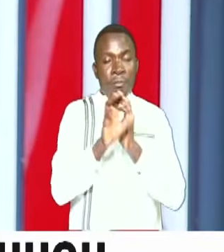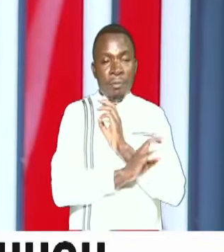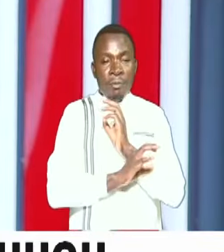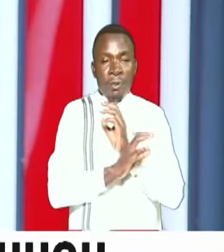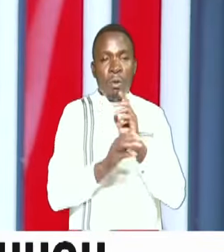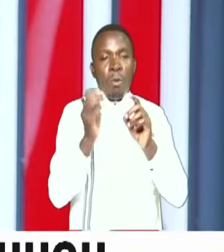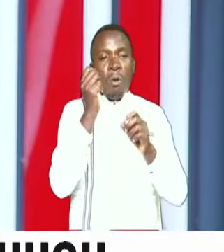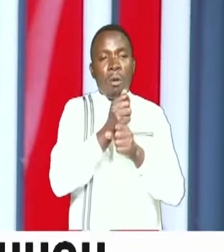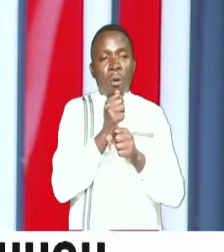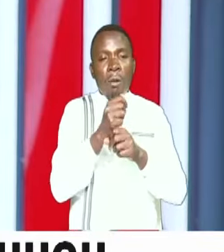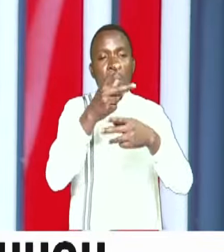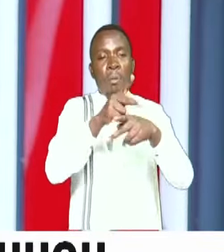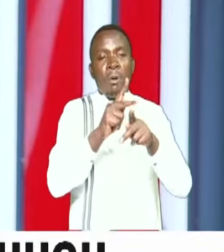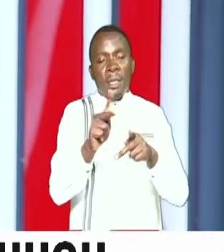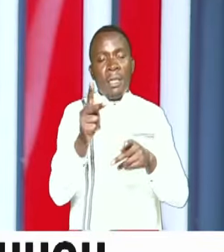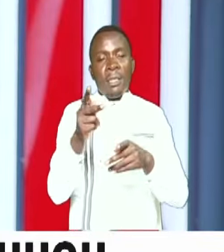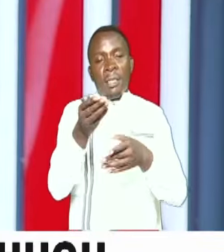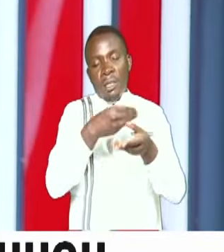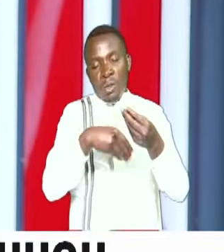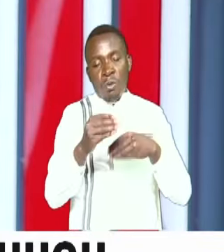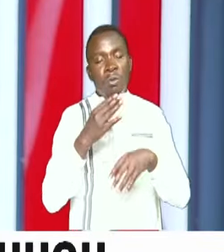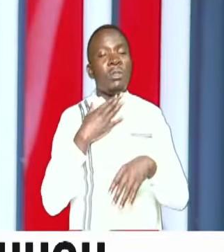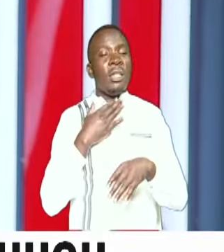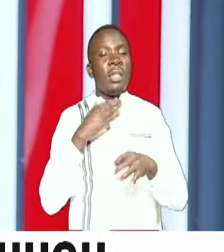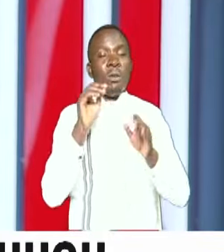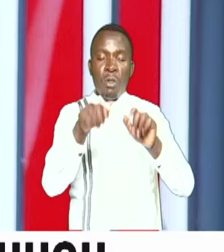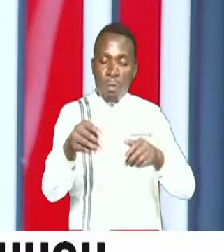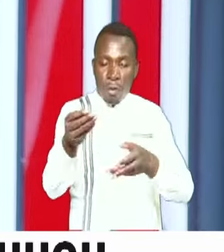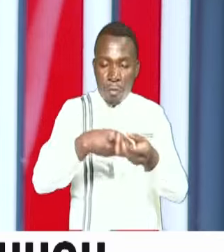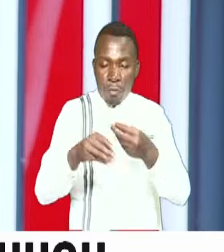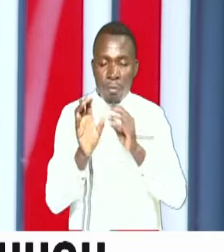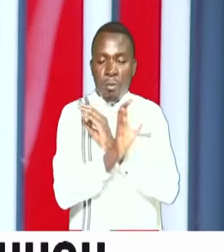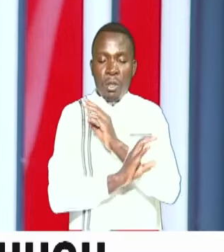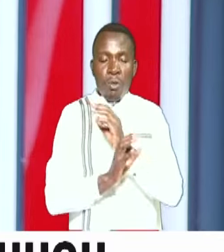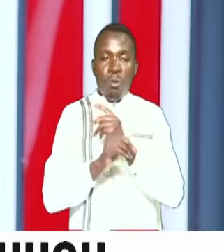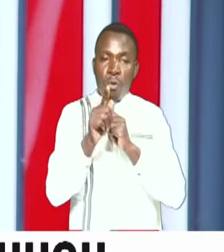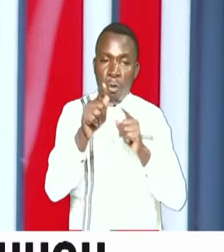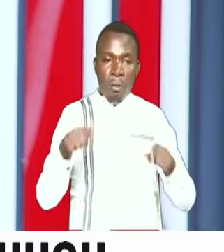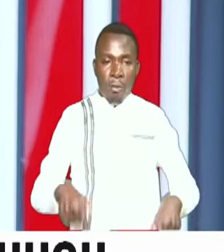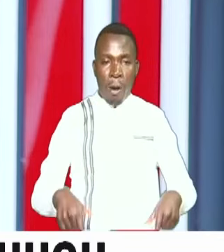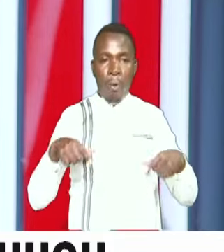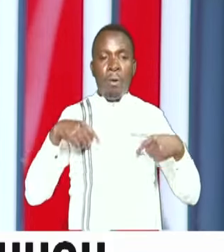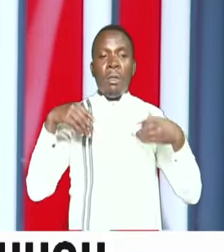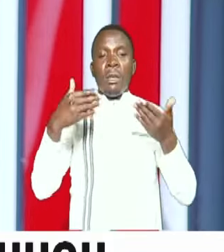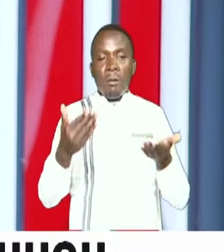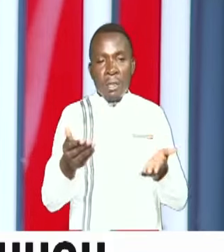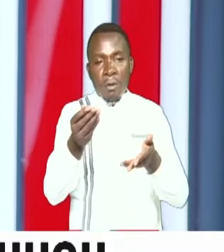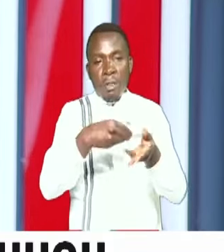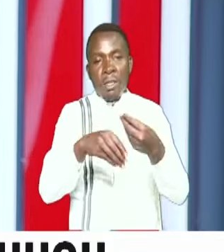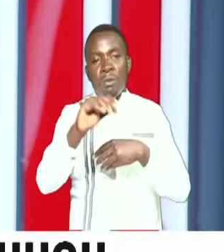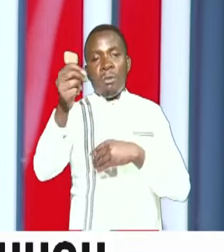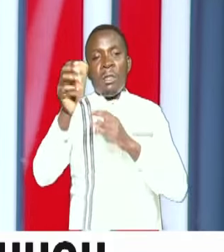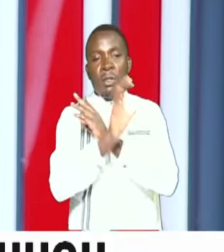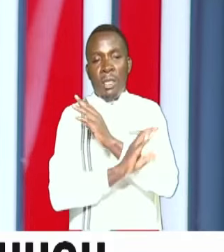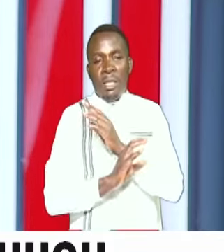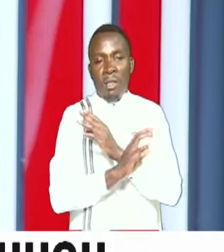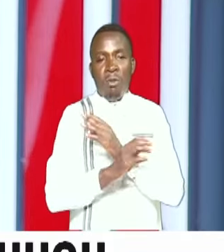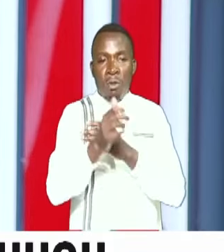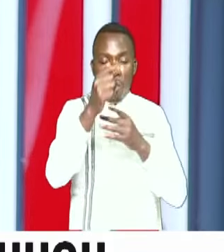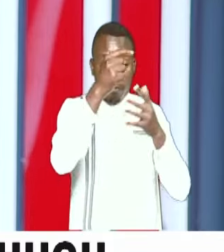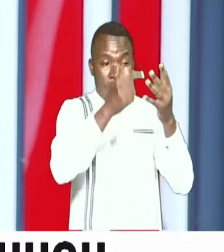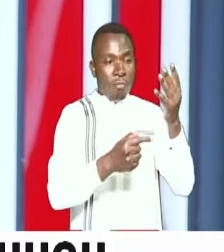igicuruzwa ushaka ukaba wakigurisha nawe mu gihugu urimo cyangwa se nawe ukongera ukakigurisha mu kindi gihugu ibyo rero birakorwa kandi nta